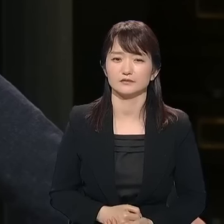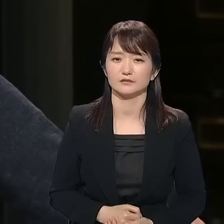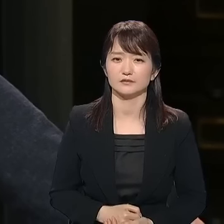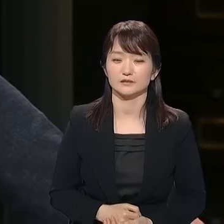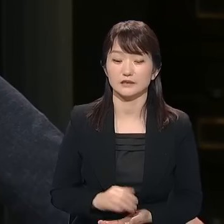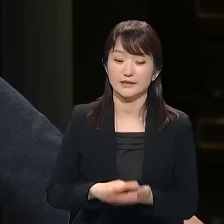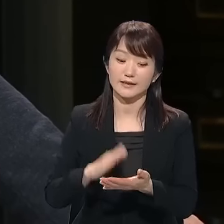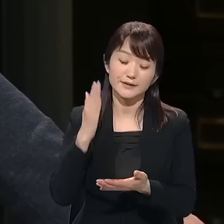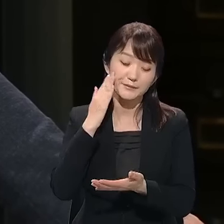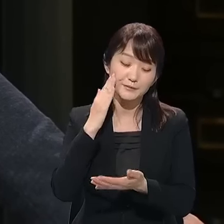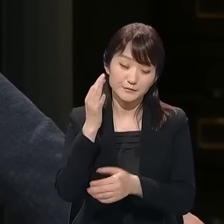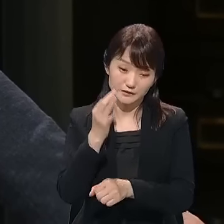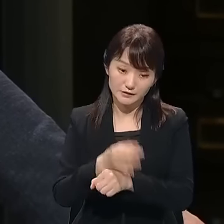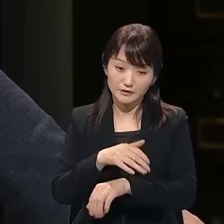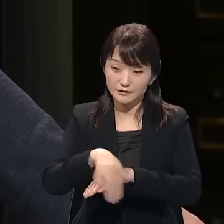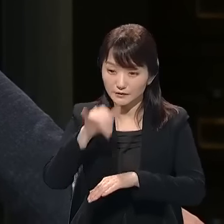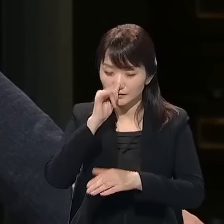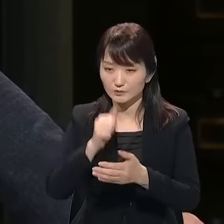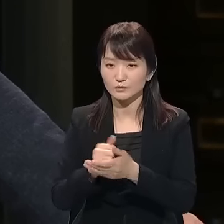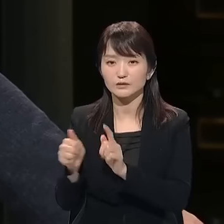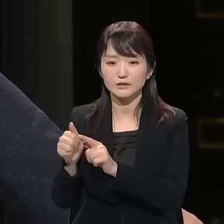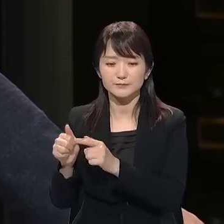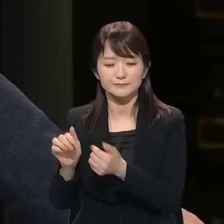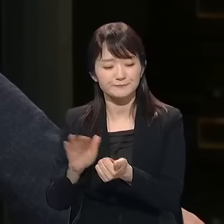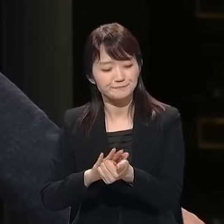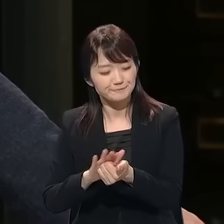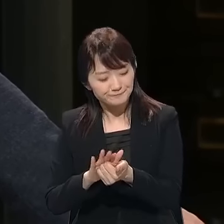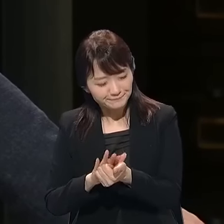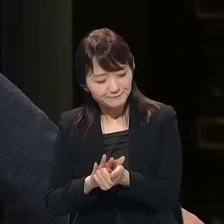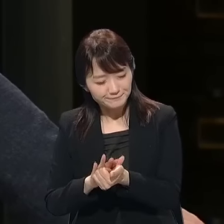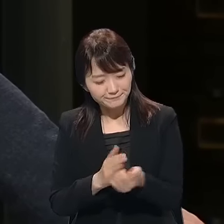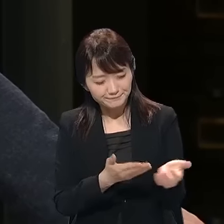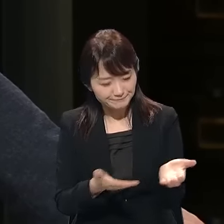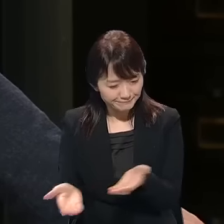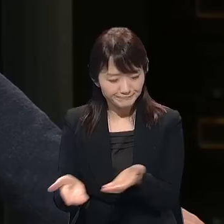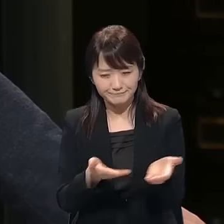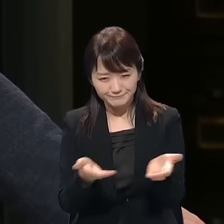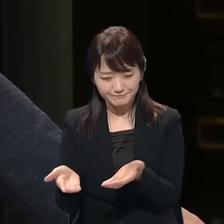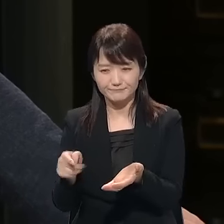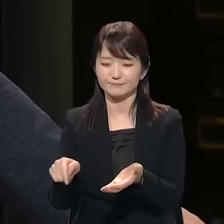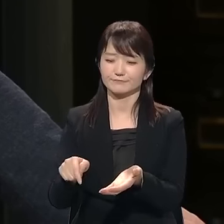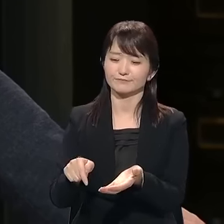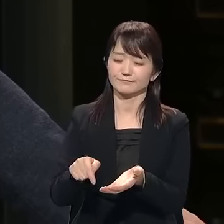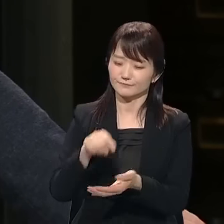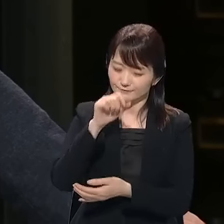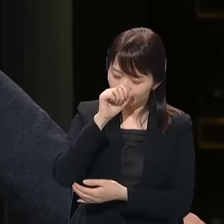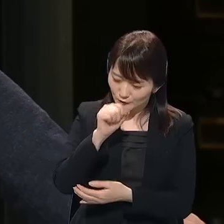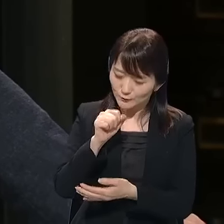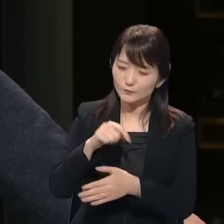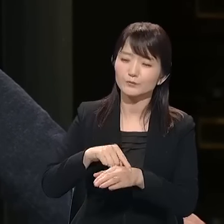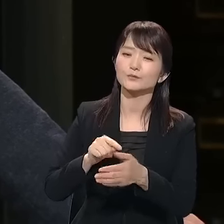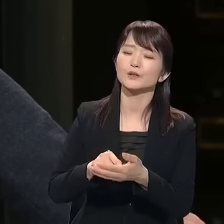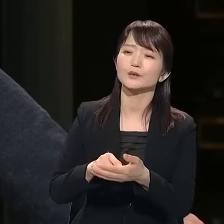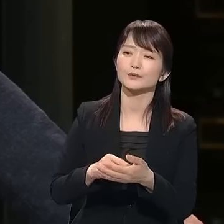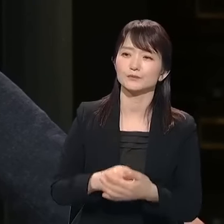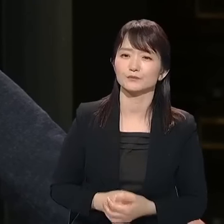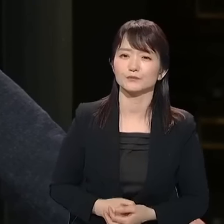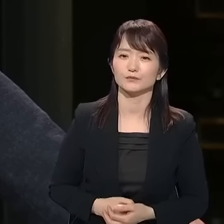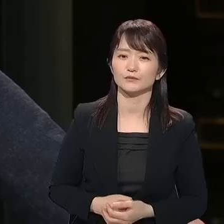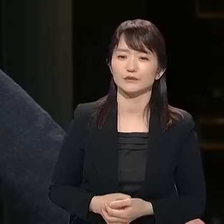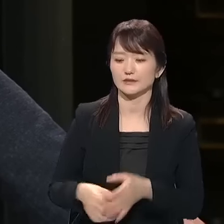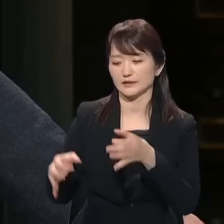있었고 친절하게 또 어휴 막 호의를 베풀면서 안내를 해주니까 그거에 또 보답도 하고 싶은 마음에 그 안내해준